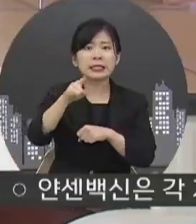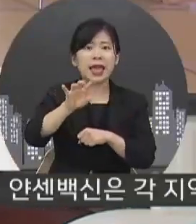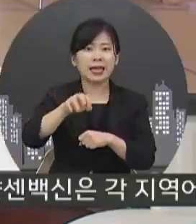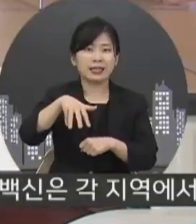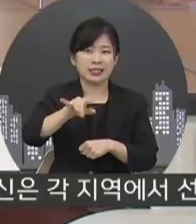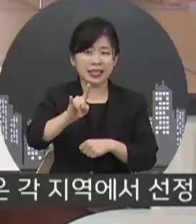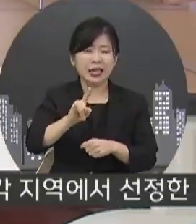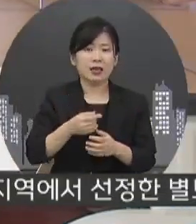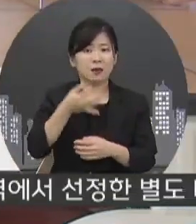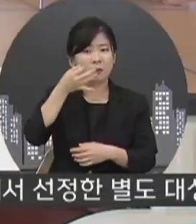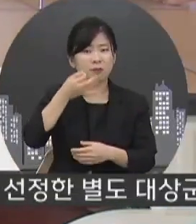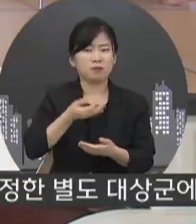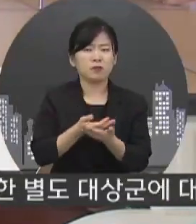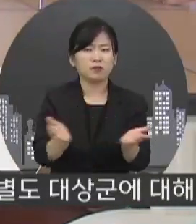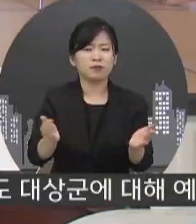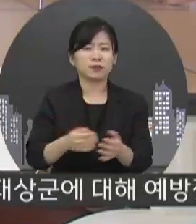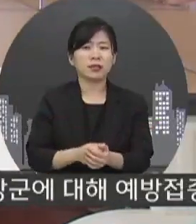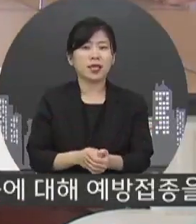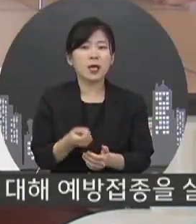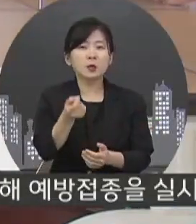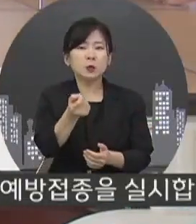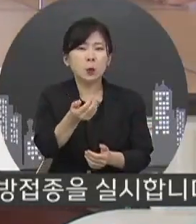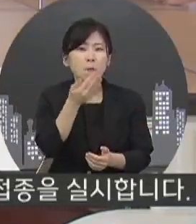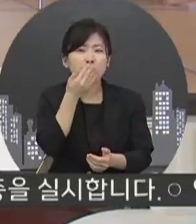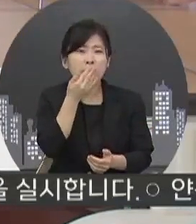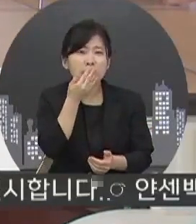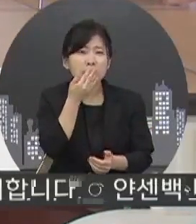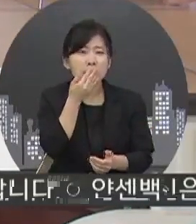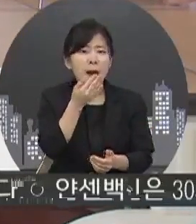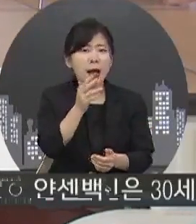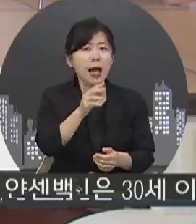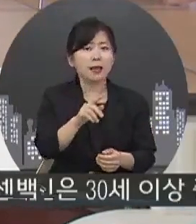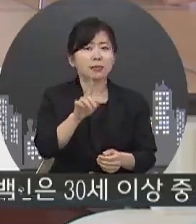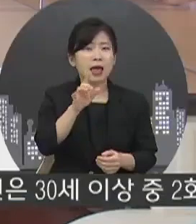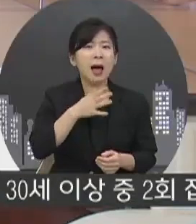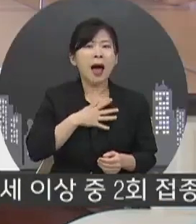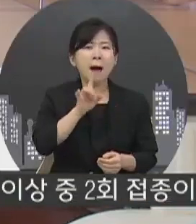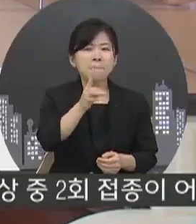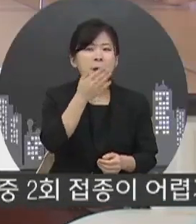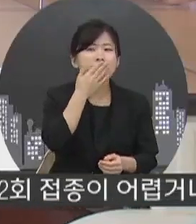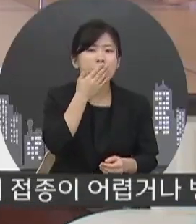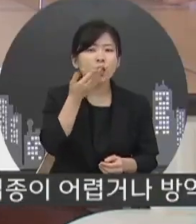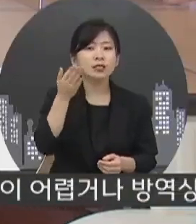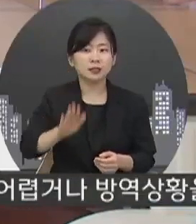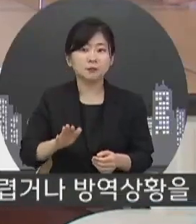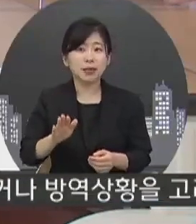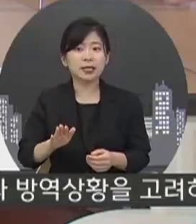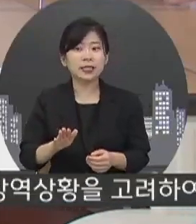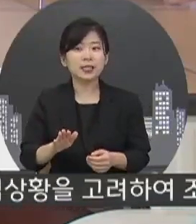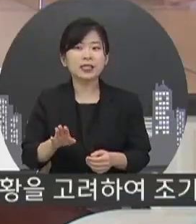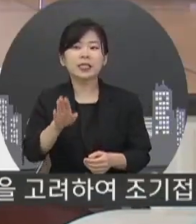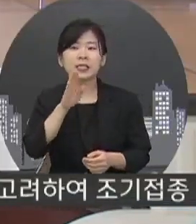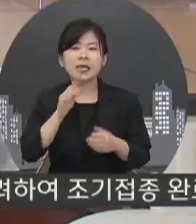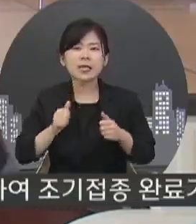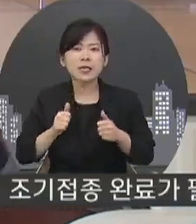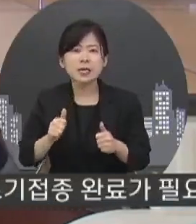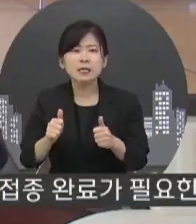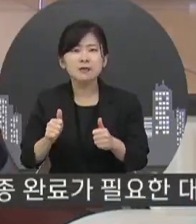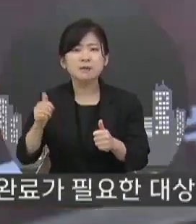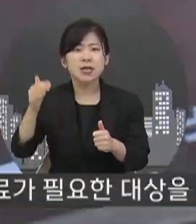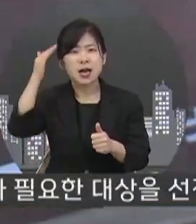작은 한 끼 먹으시고 정말 열심히 싸워주셔서 정말 감사합니다라고 전해주고